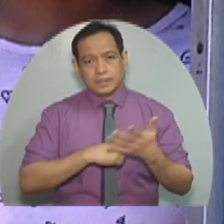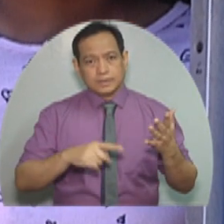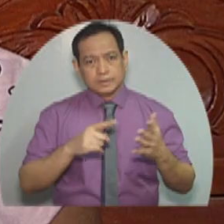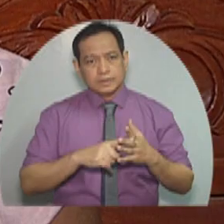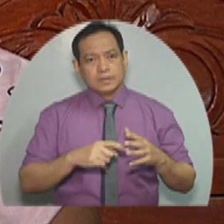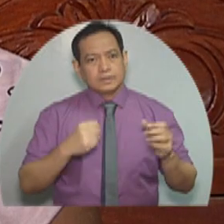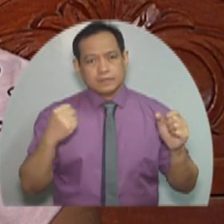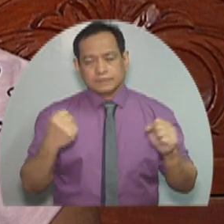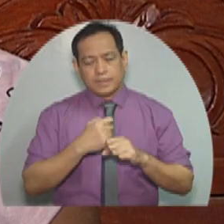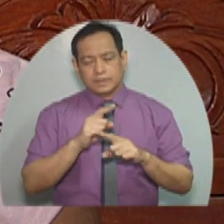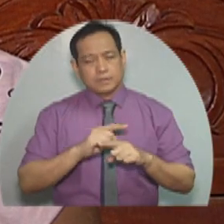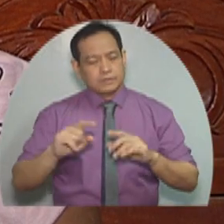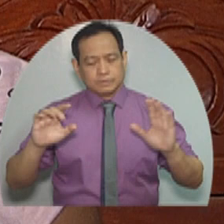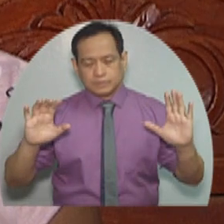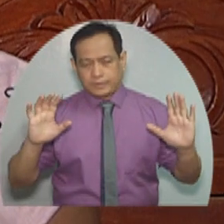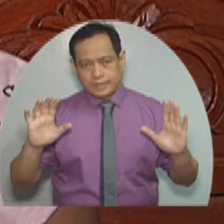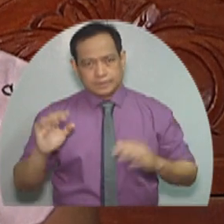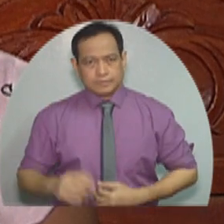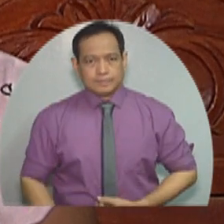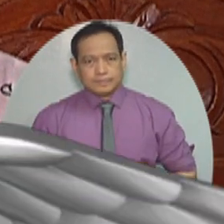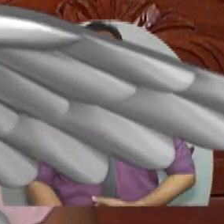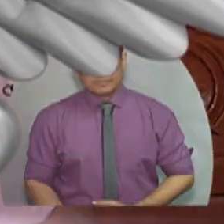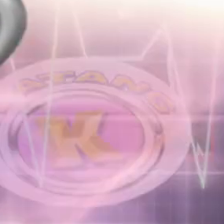po tayo, huwag po kayong susuko. Yun lang po.